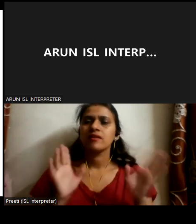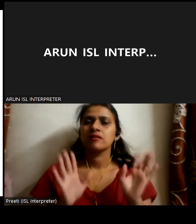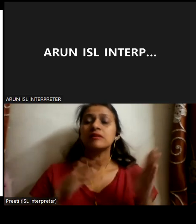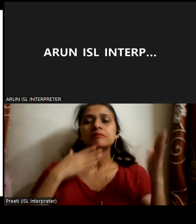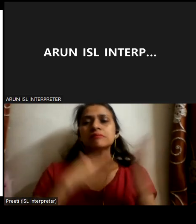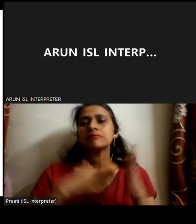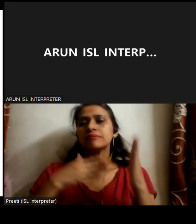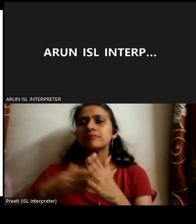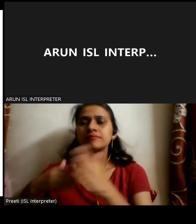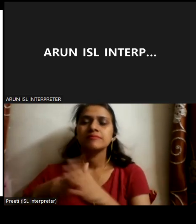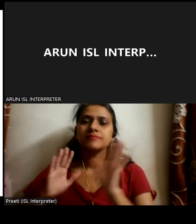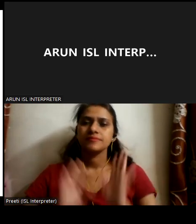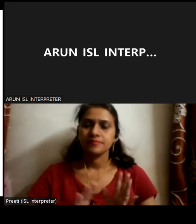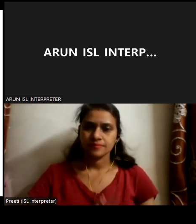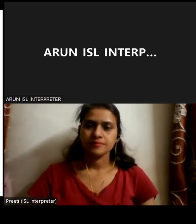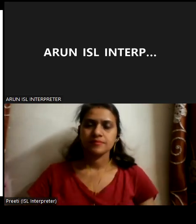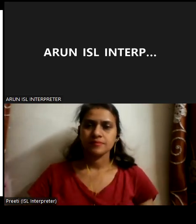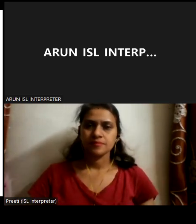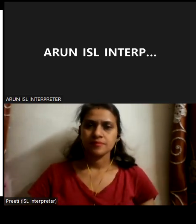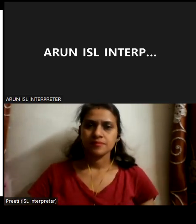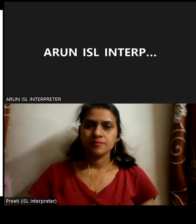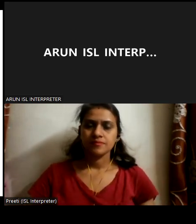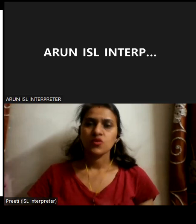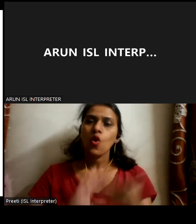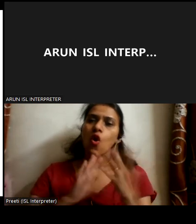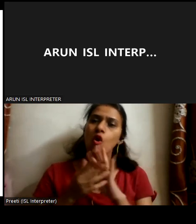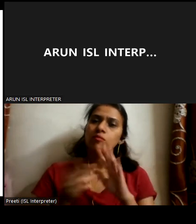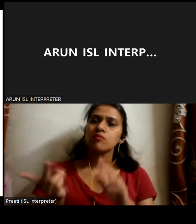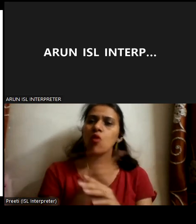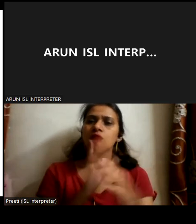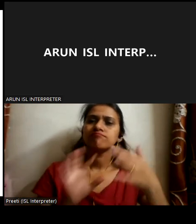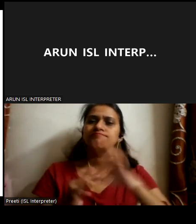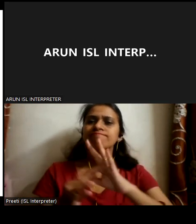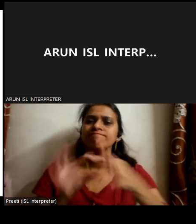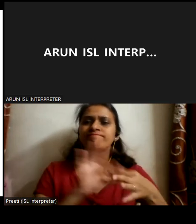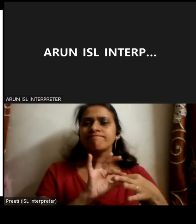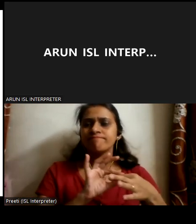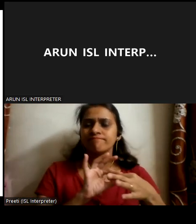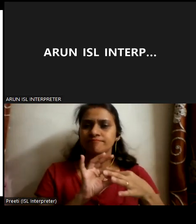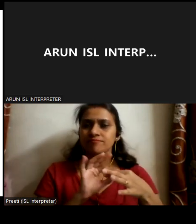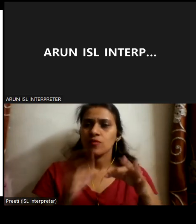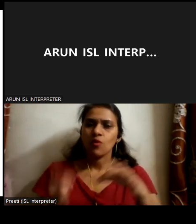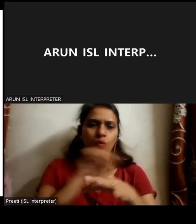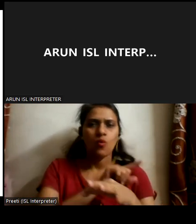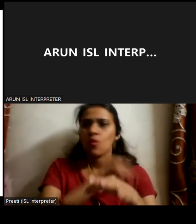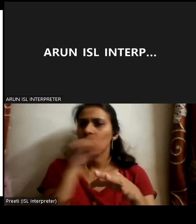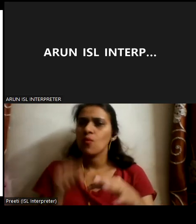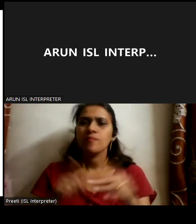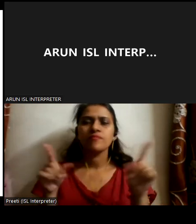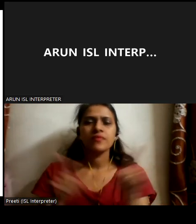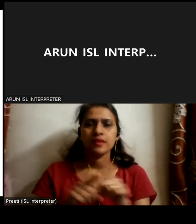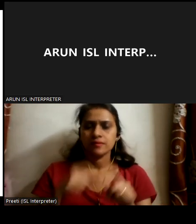बैरियर्स. सो इट्स इंटरसेक्शनल एंड इट वर्क्स बोथ वेज. आर वी क्लियर ऑन